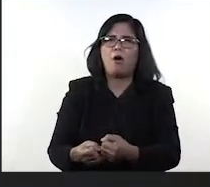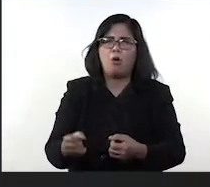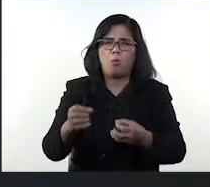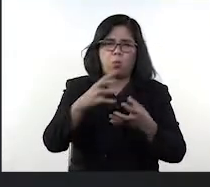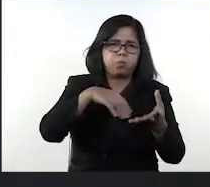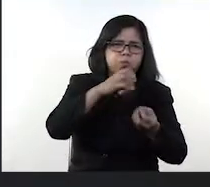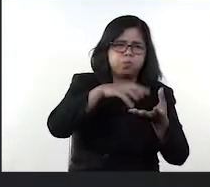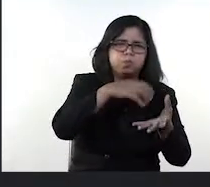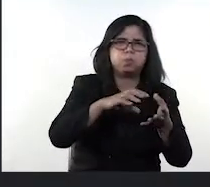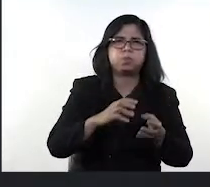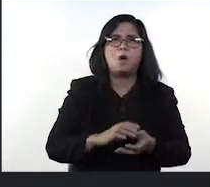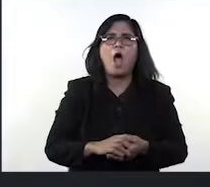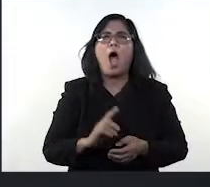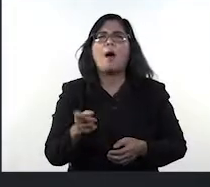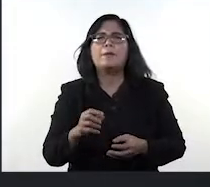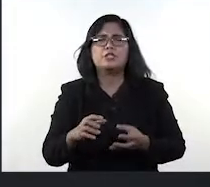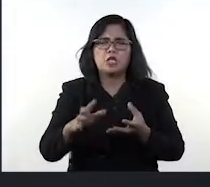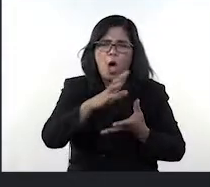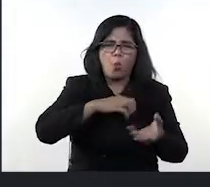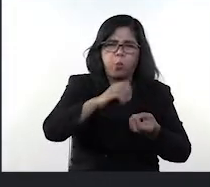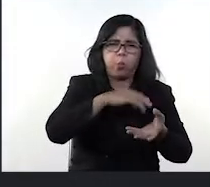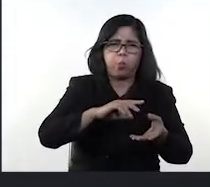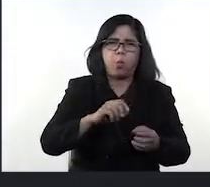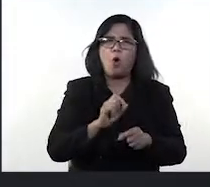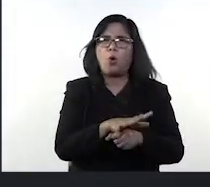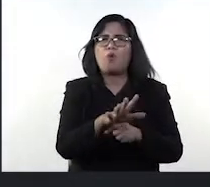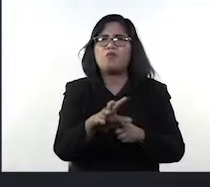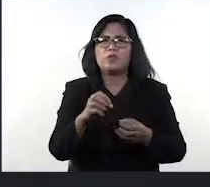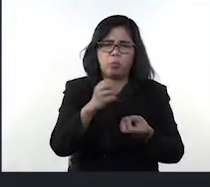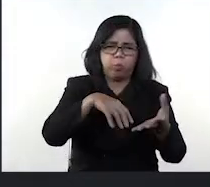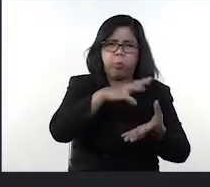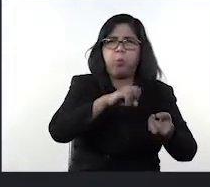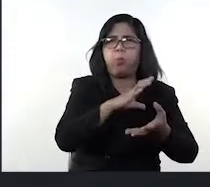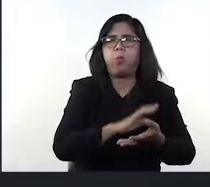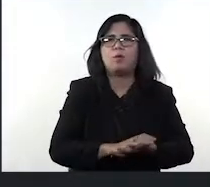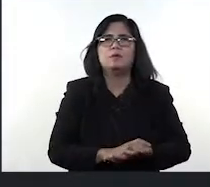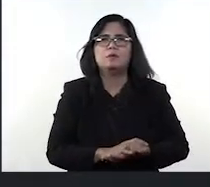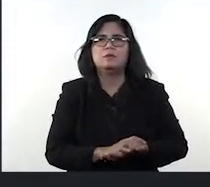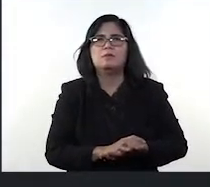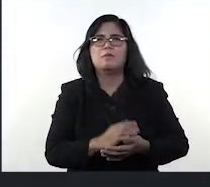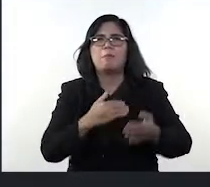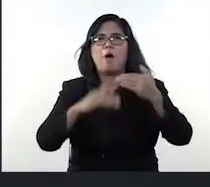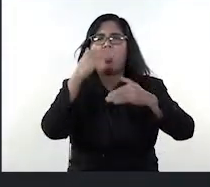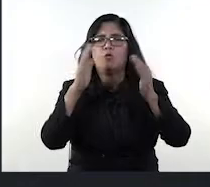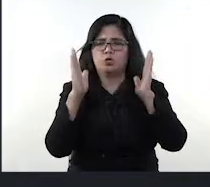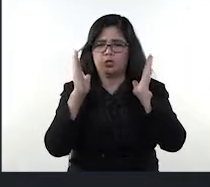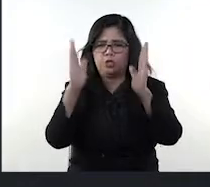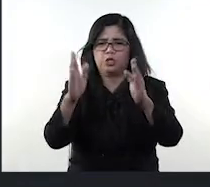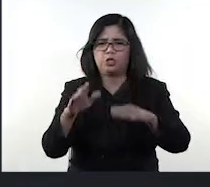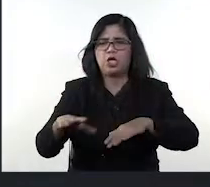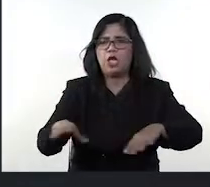The Bikers gaduh a covert gaduh Hai bangun prasarana Jalan